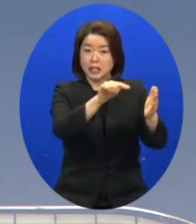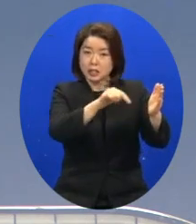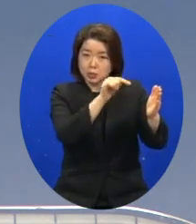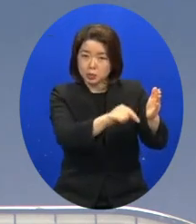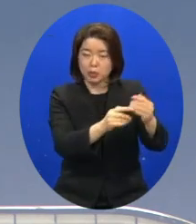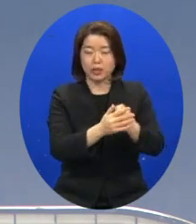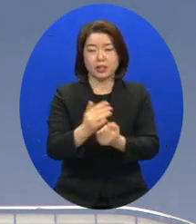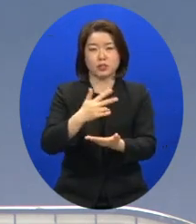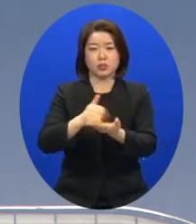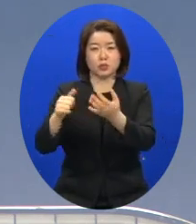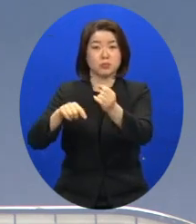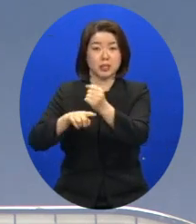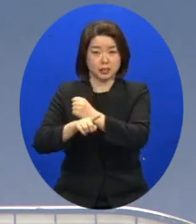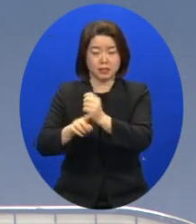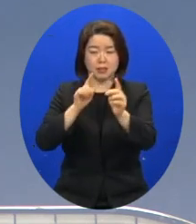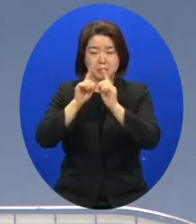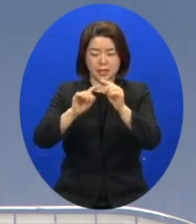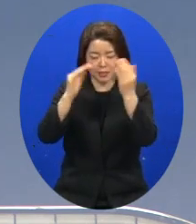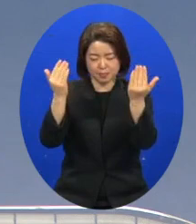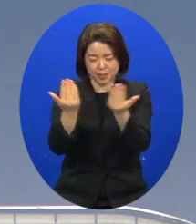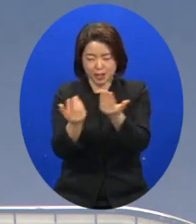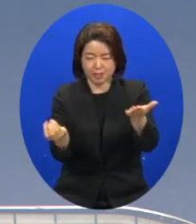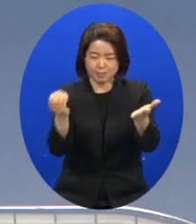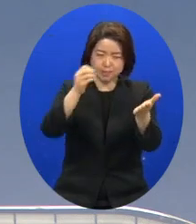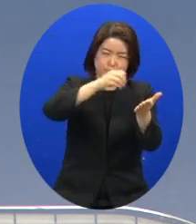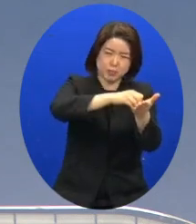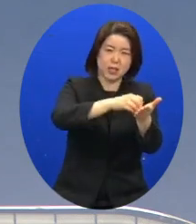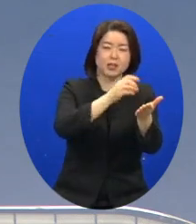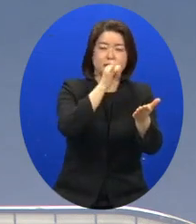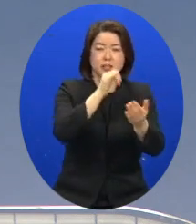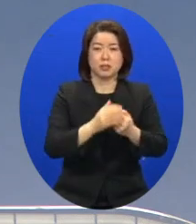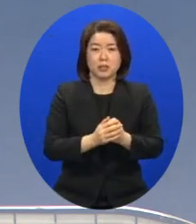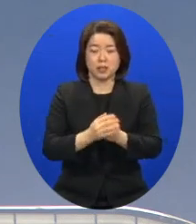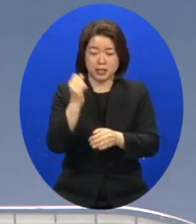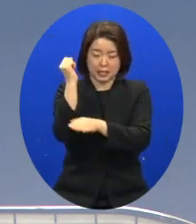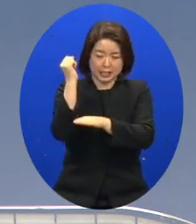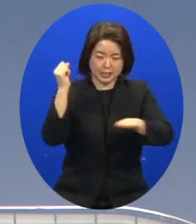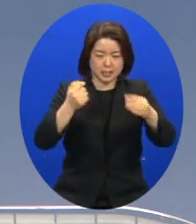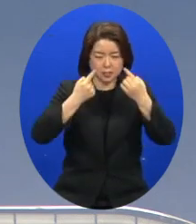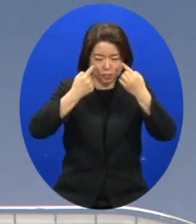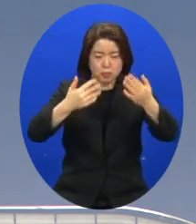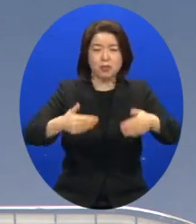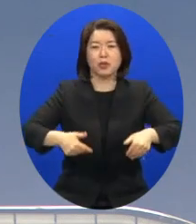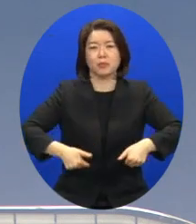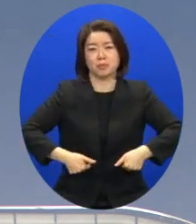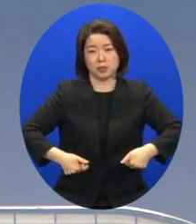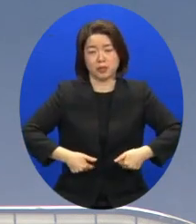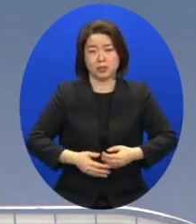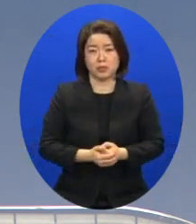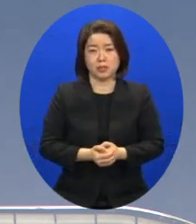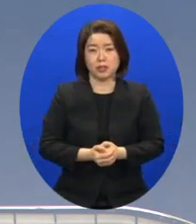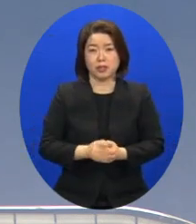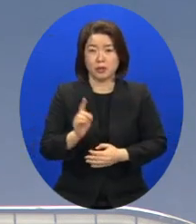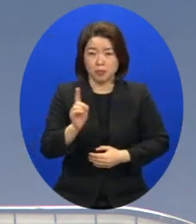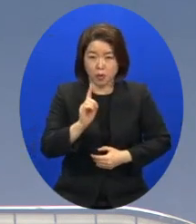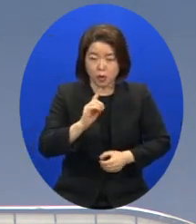주님의 뜻 말씀이 다 들어 있습니다 기준이 분명해야 합니다 성경입니다